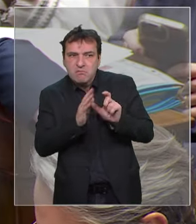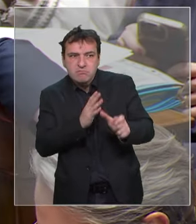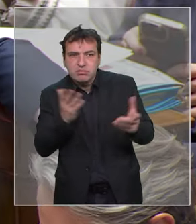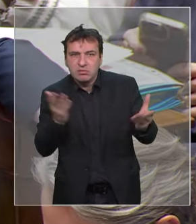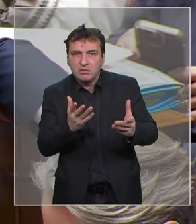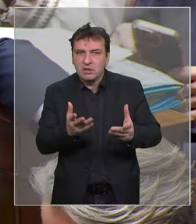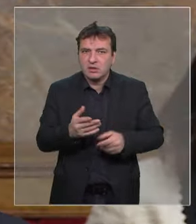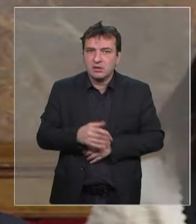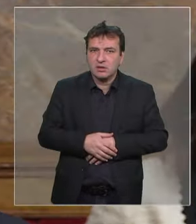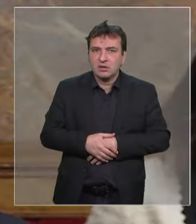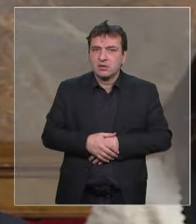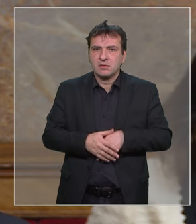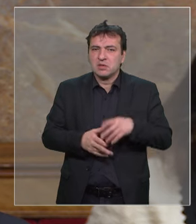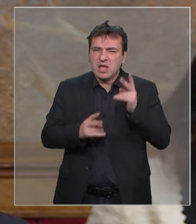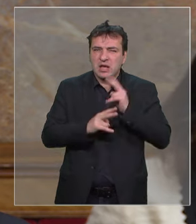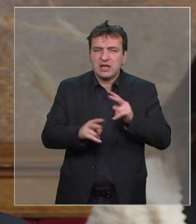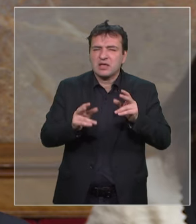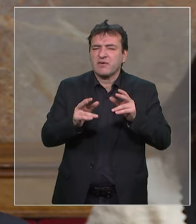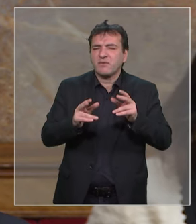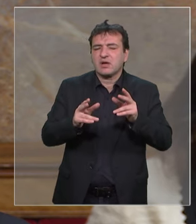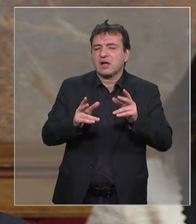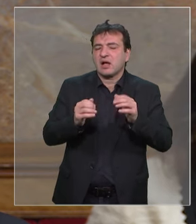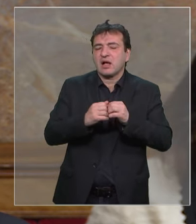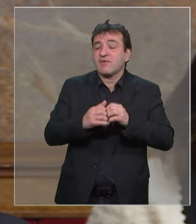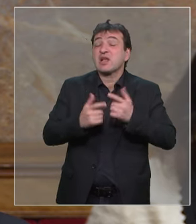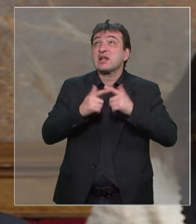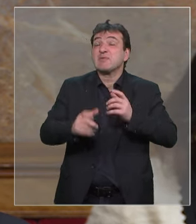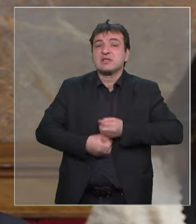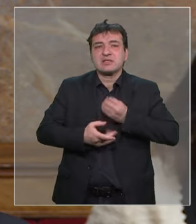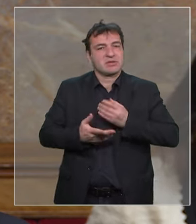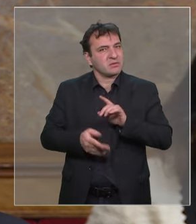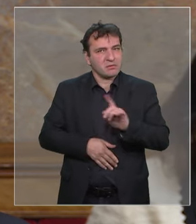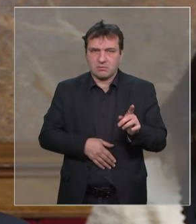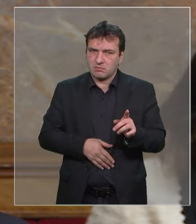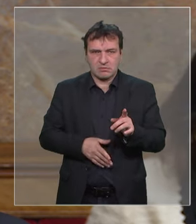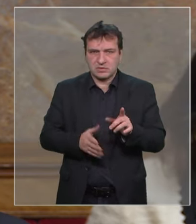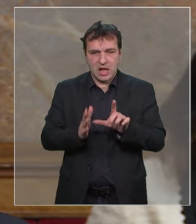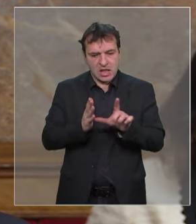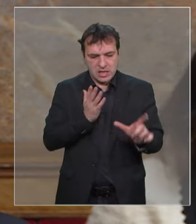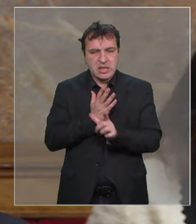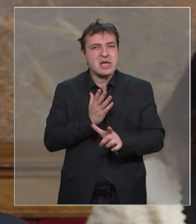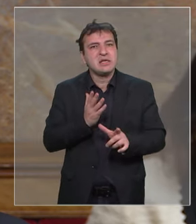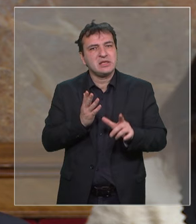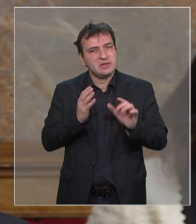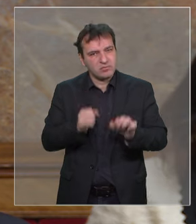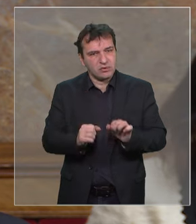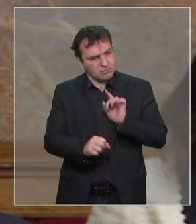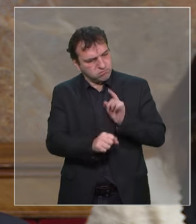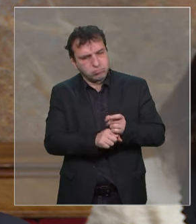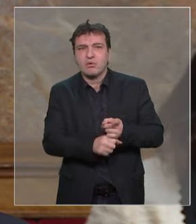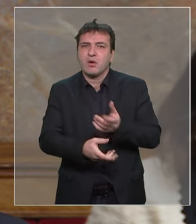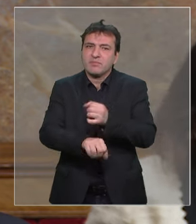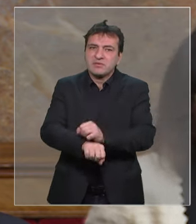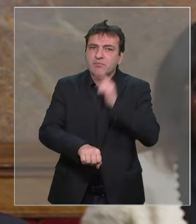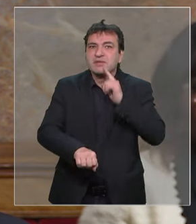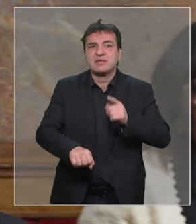chers collègues. Il s'agit d'une infraction punie par nos lois et qui constitue même un délit soumis à des peines d'emprisonnement si cette incitation est publique.